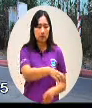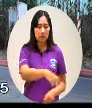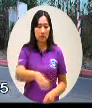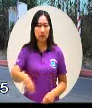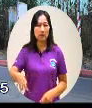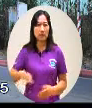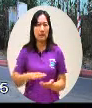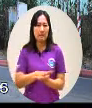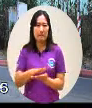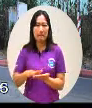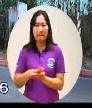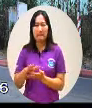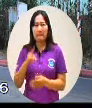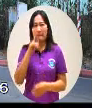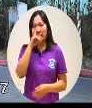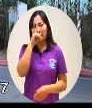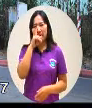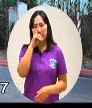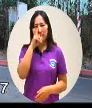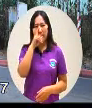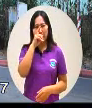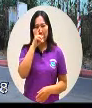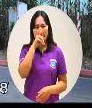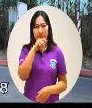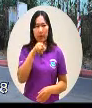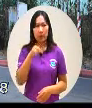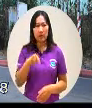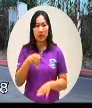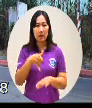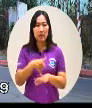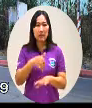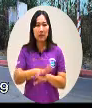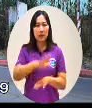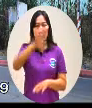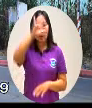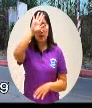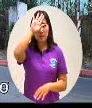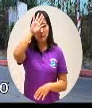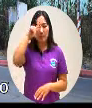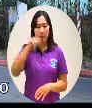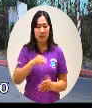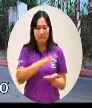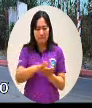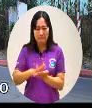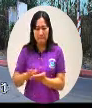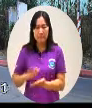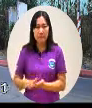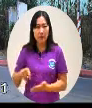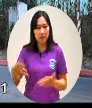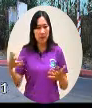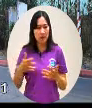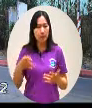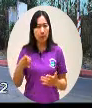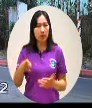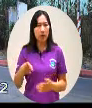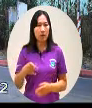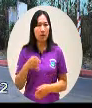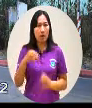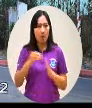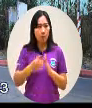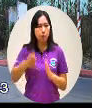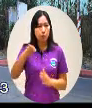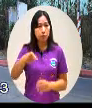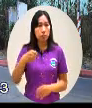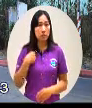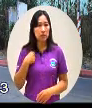乱，这借由这个登革热吼。诶，这个小便吼，何局长，你应该爱了解讲